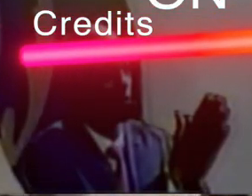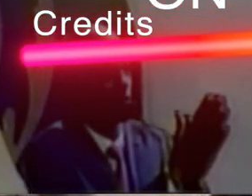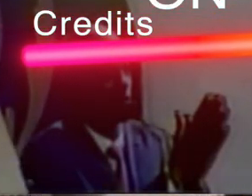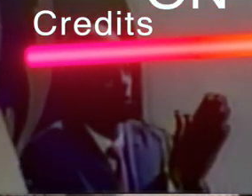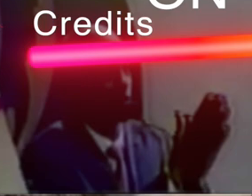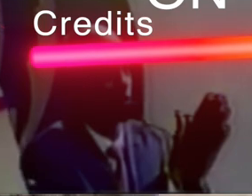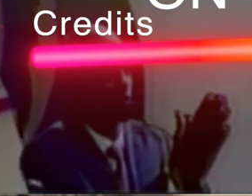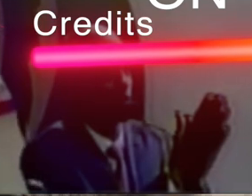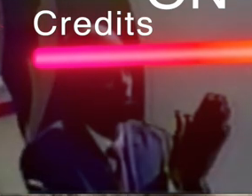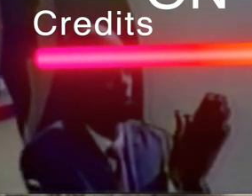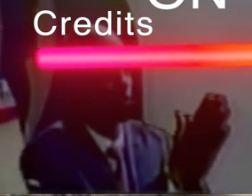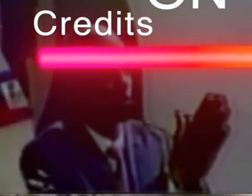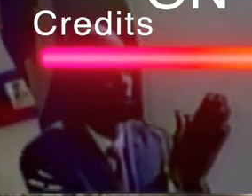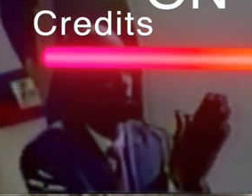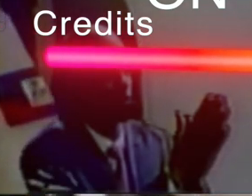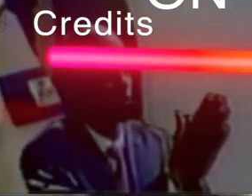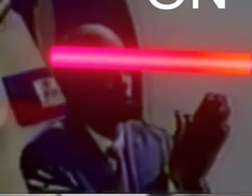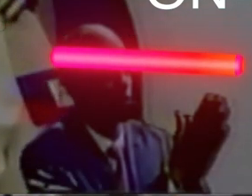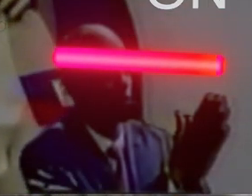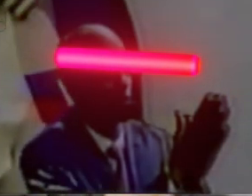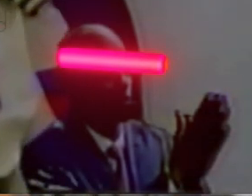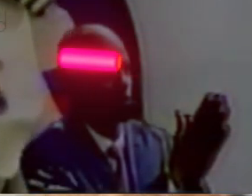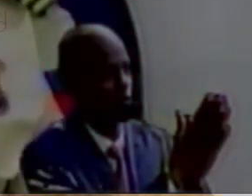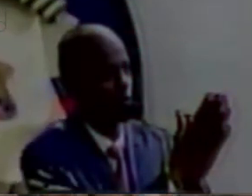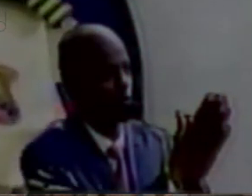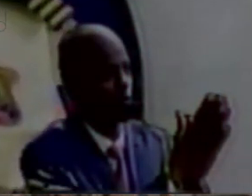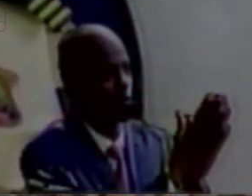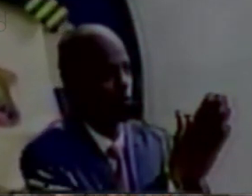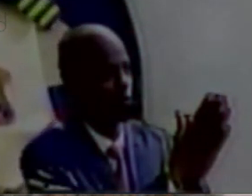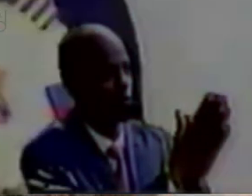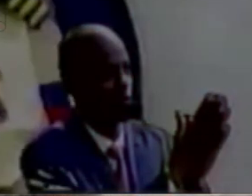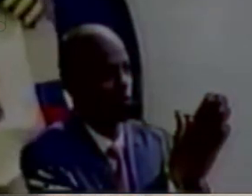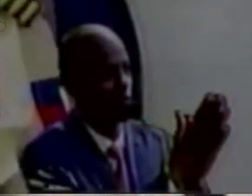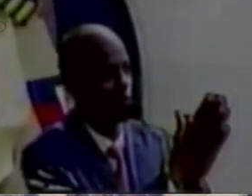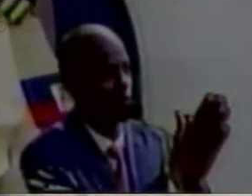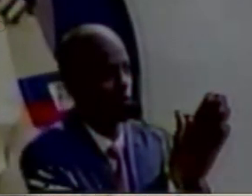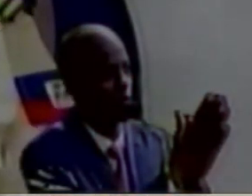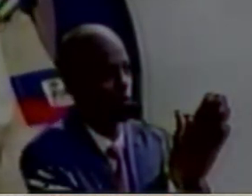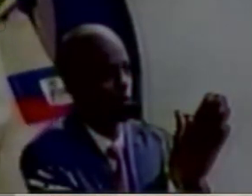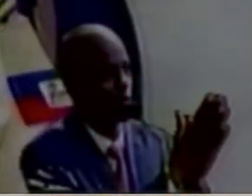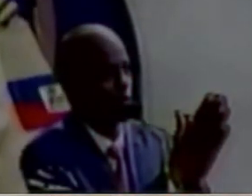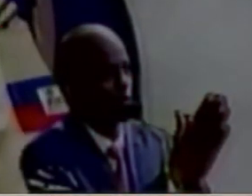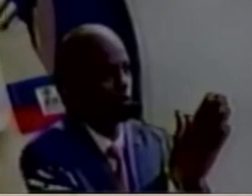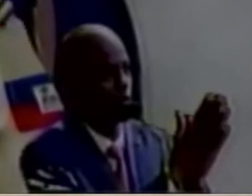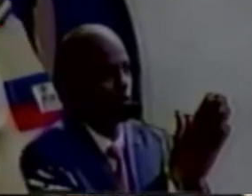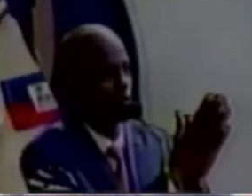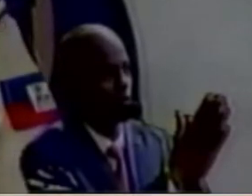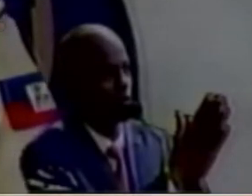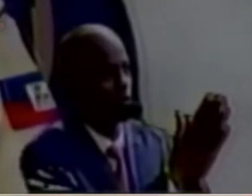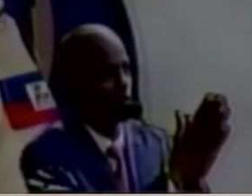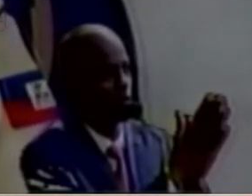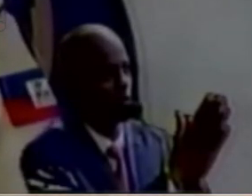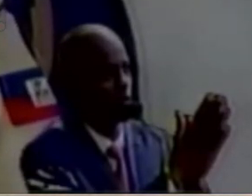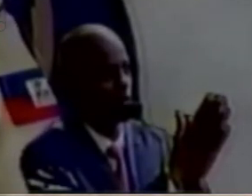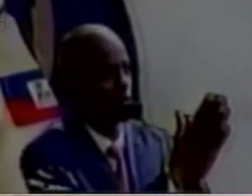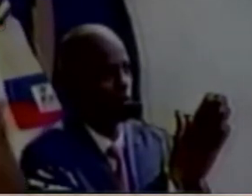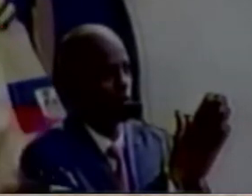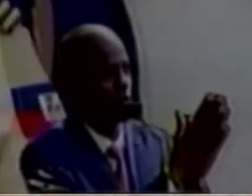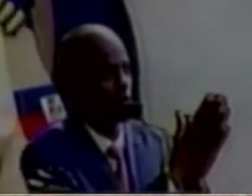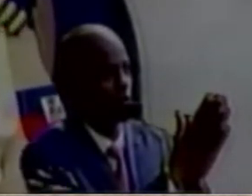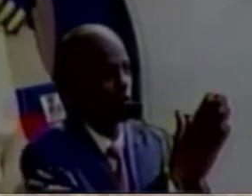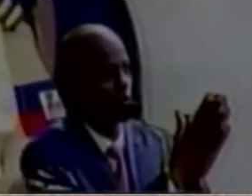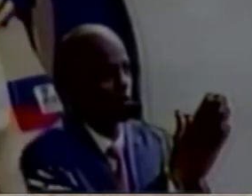que la Tibolière, c'est une petite localité. Et dans cette localité, ça, l'État n'est pas présent.